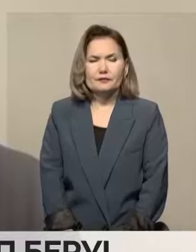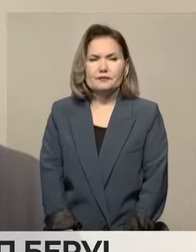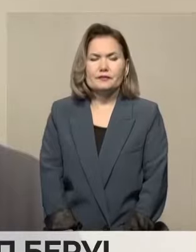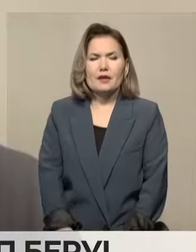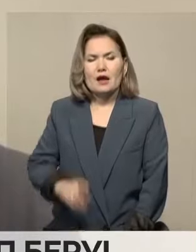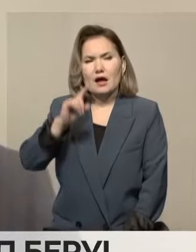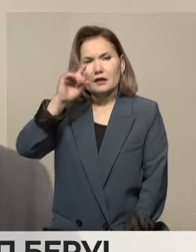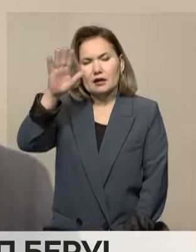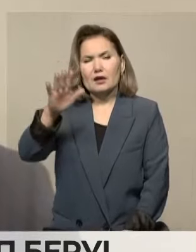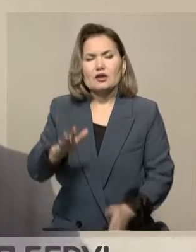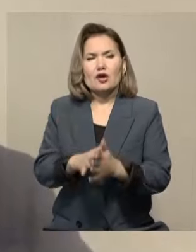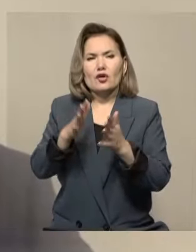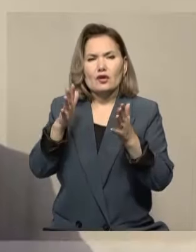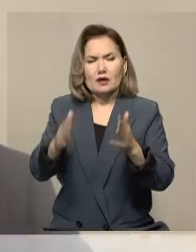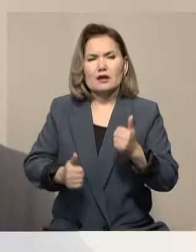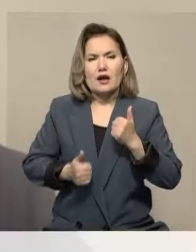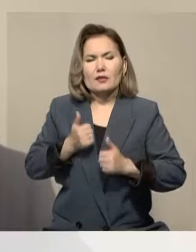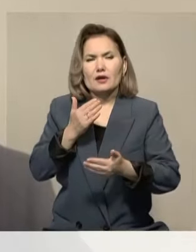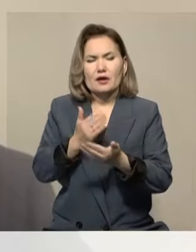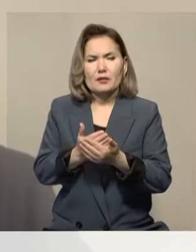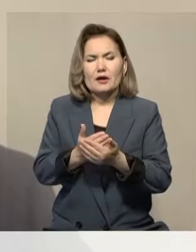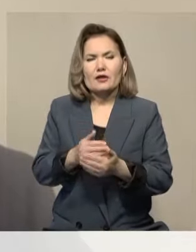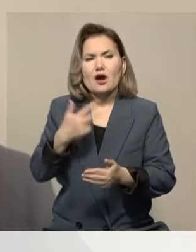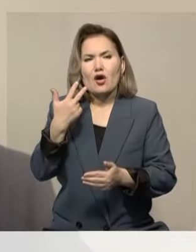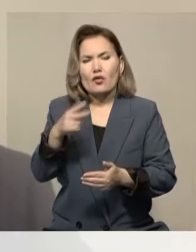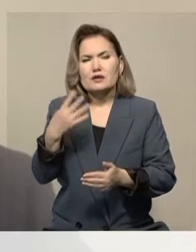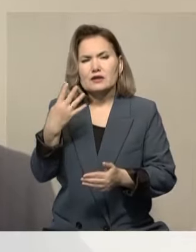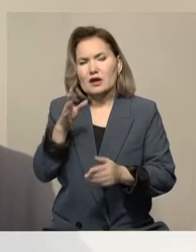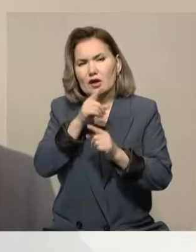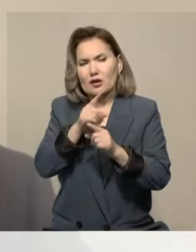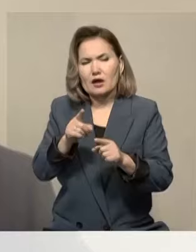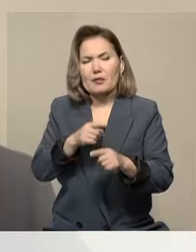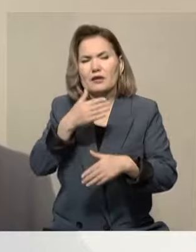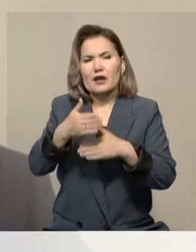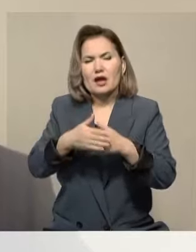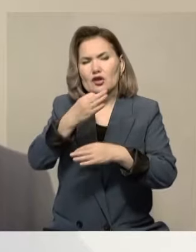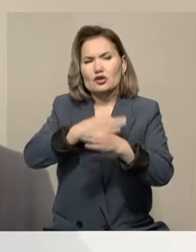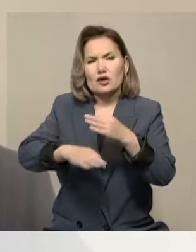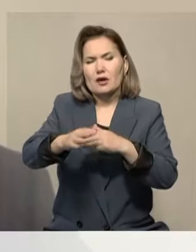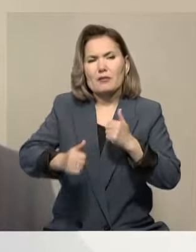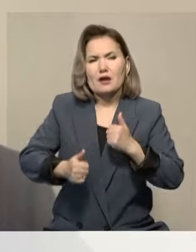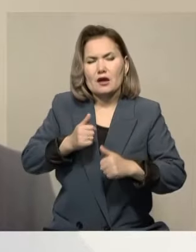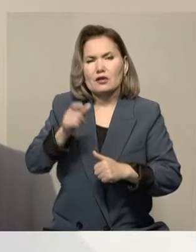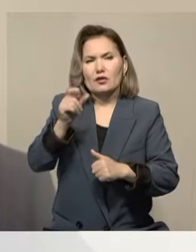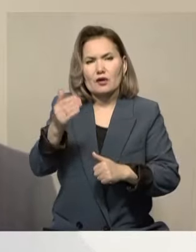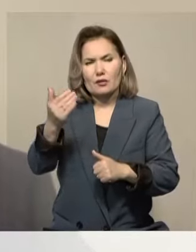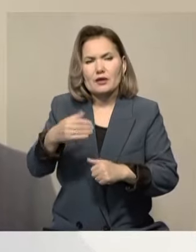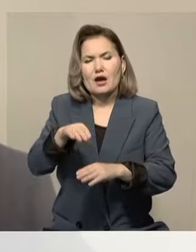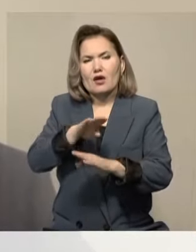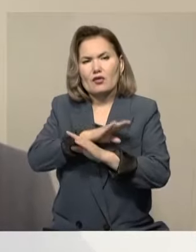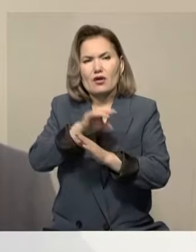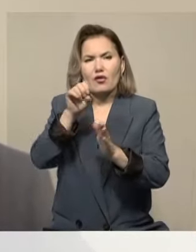Танымал, үлкен харизмасы бар, соңғы осы 30-40 жылда таяу шығыстағы ең беделді тұлғаның осылай